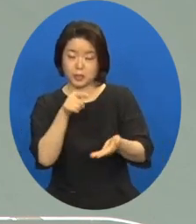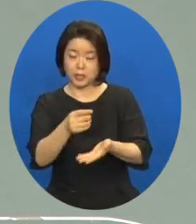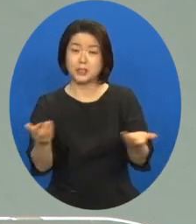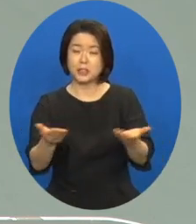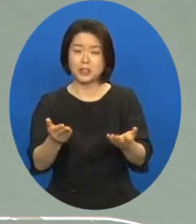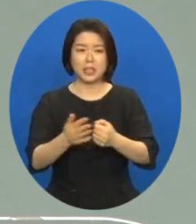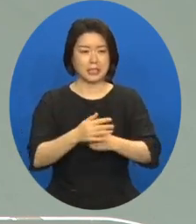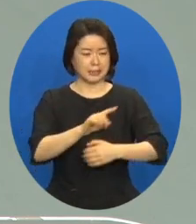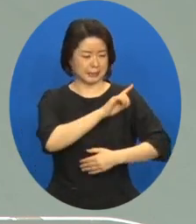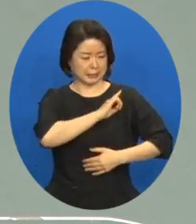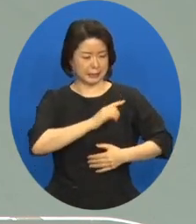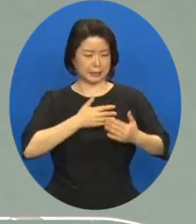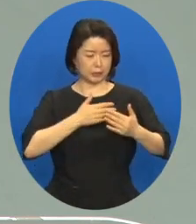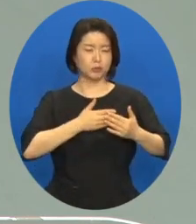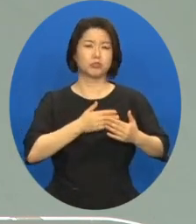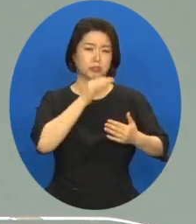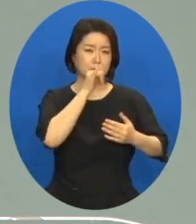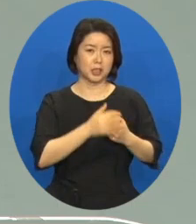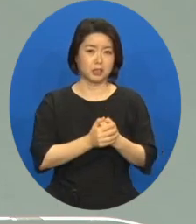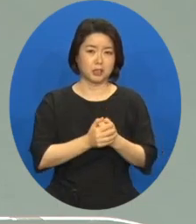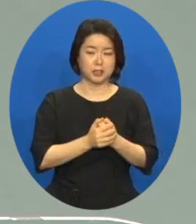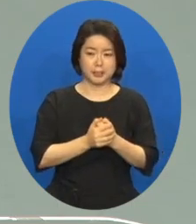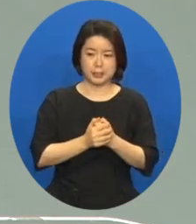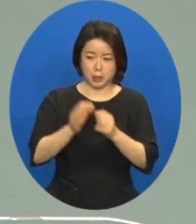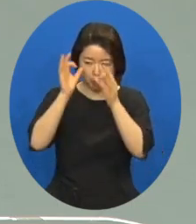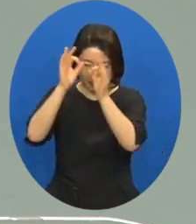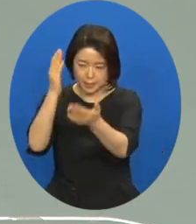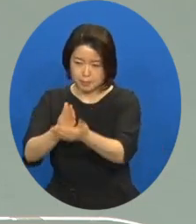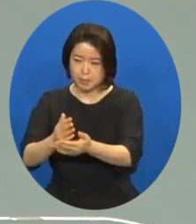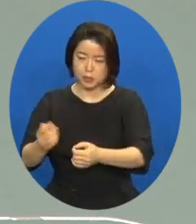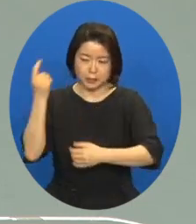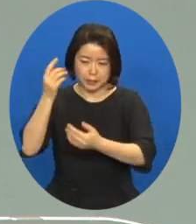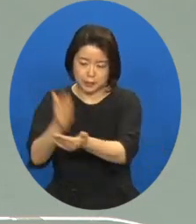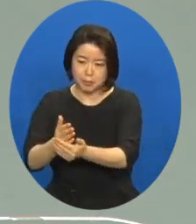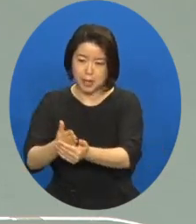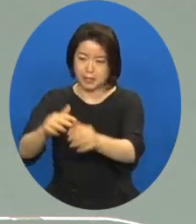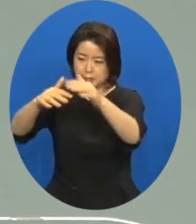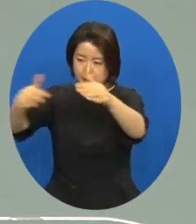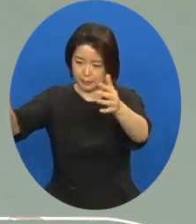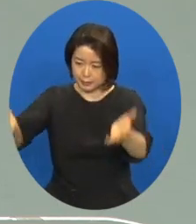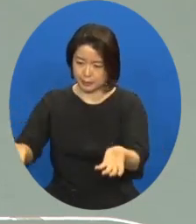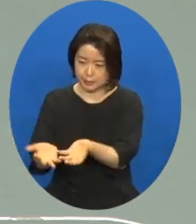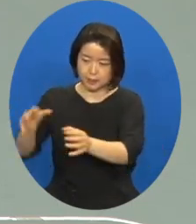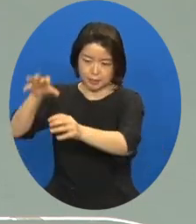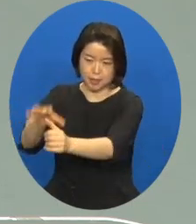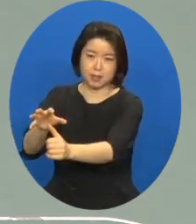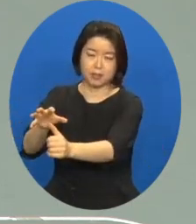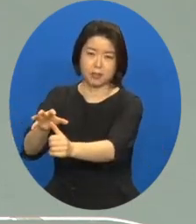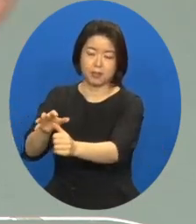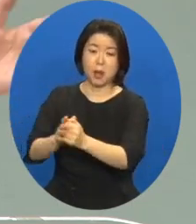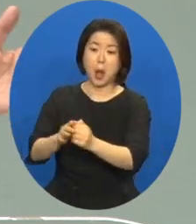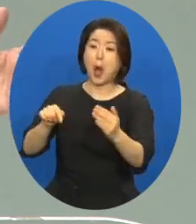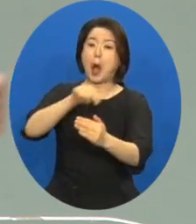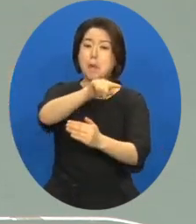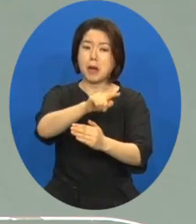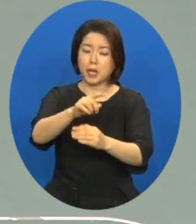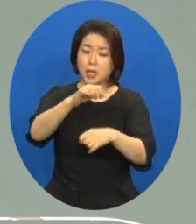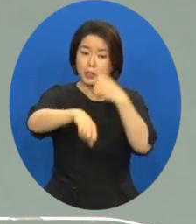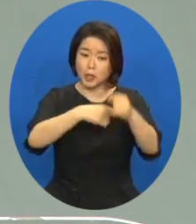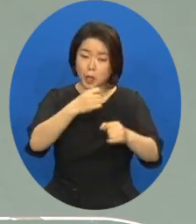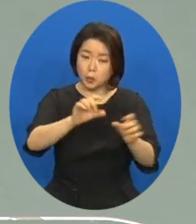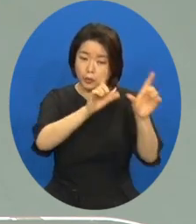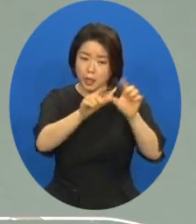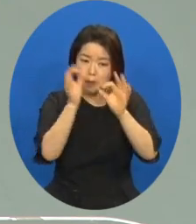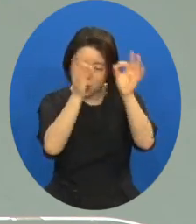두려워해요. 그래서 보지도 못하고 듣지도 못하게 만드는 거예요. 자유롭게 사는 사람들을 보지도 못하고 듣지도